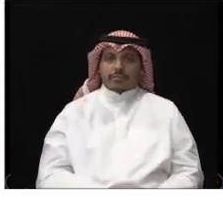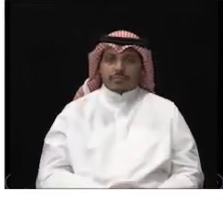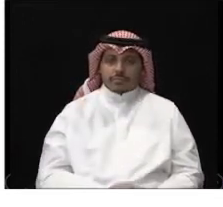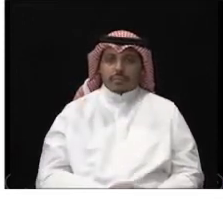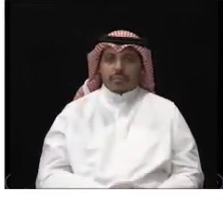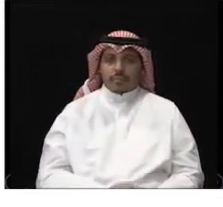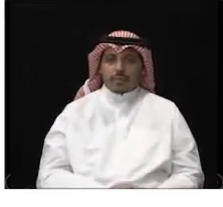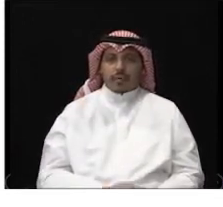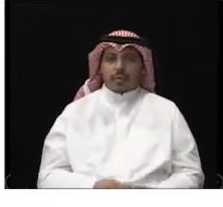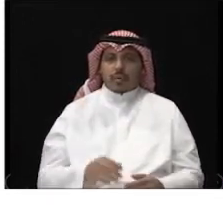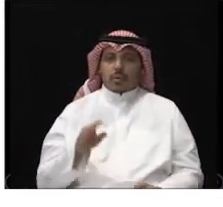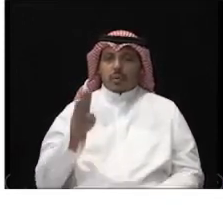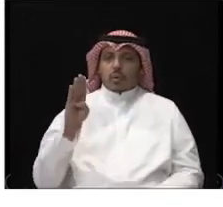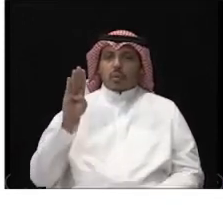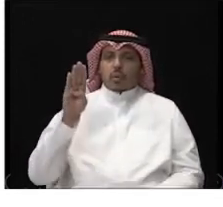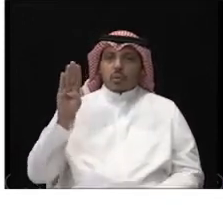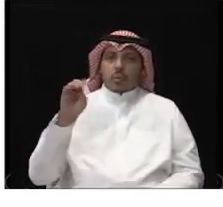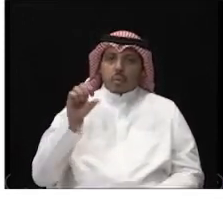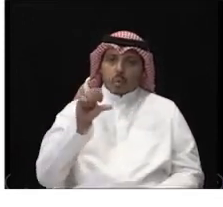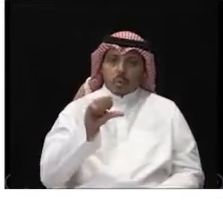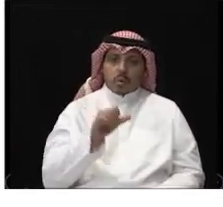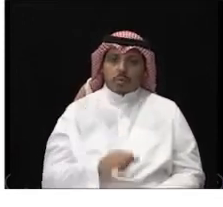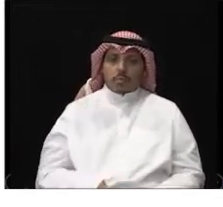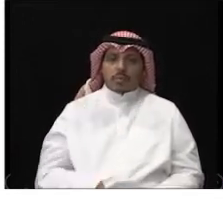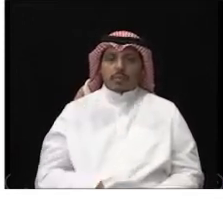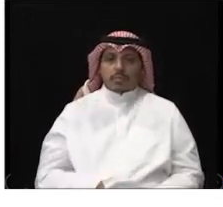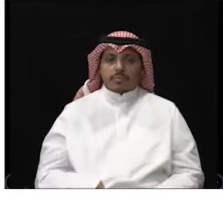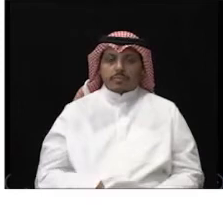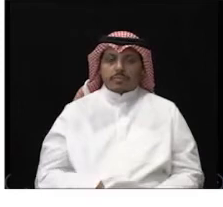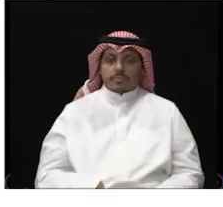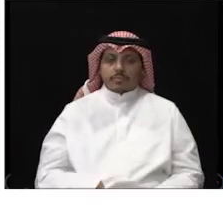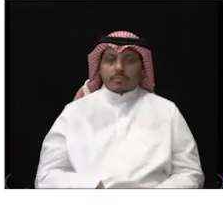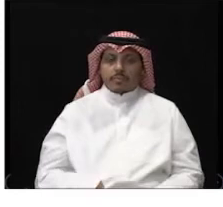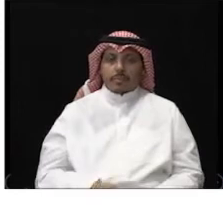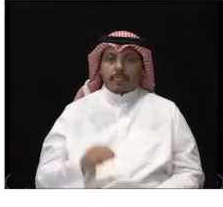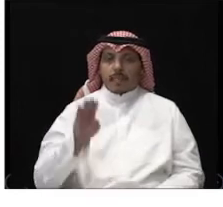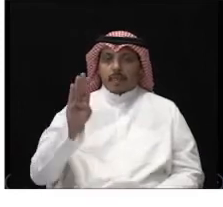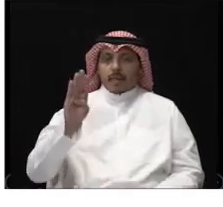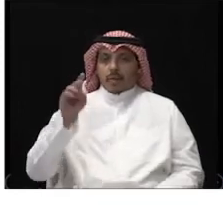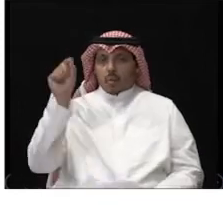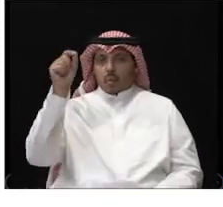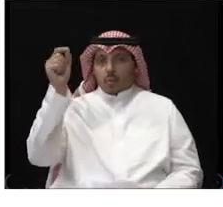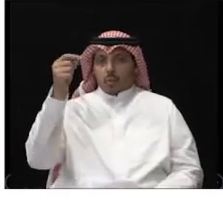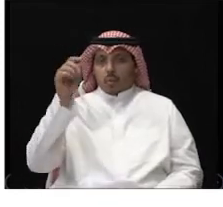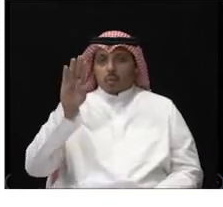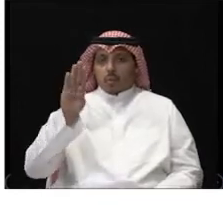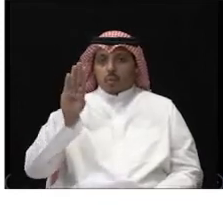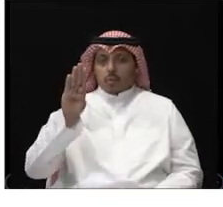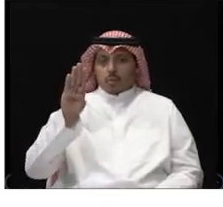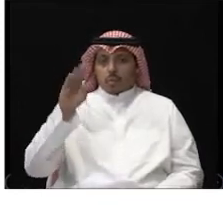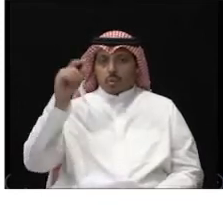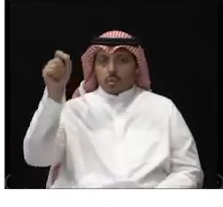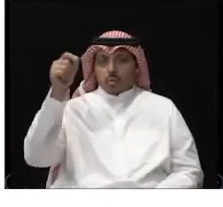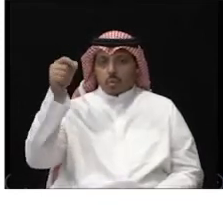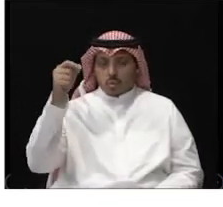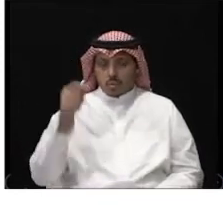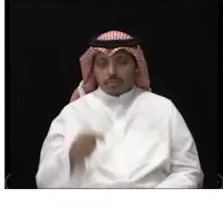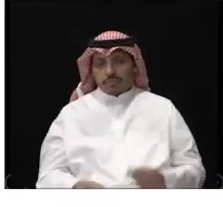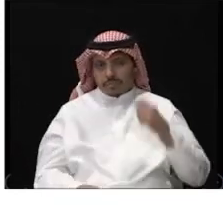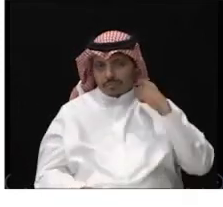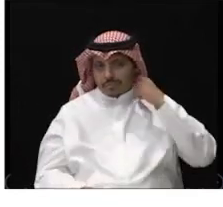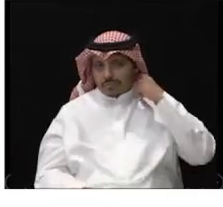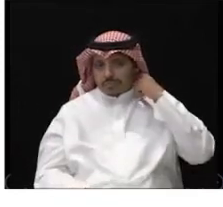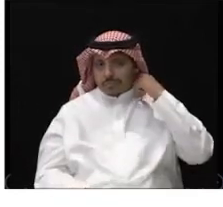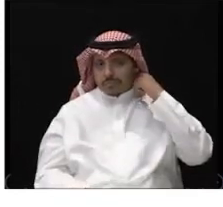مددنا حرف الكاف مع الضمة اللي هو الحرف الممدود، مددناه قليلا بحرف الواو وقلنا كو